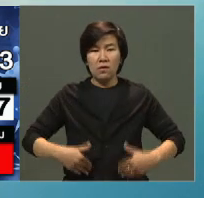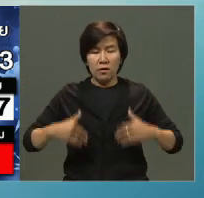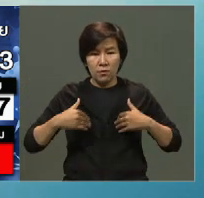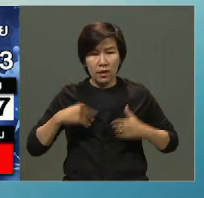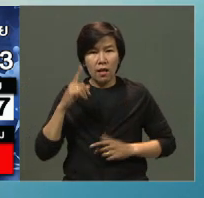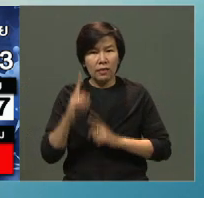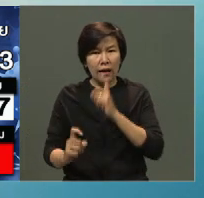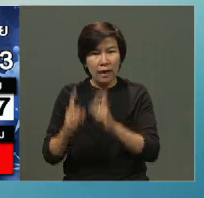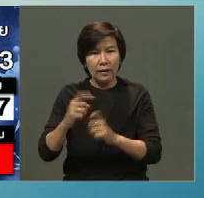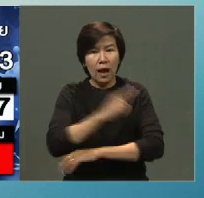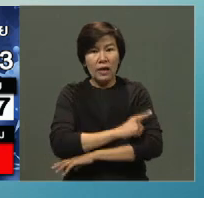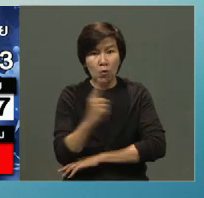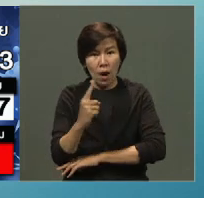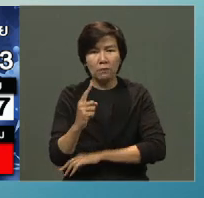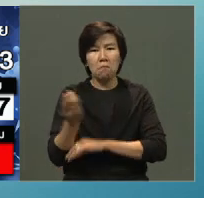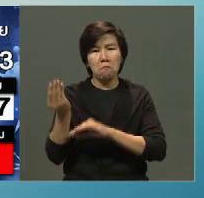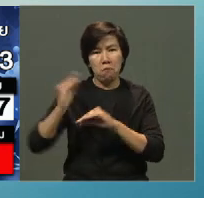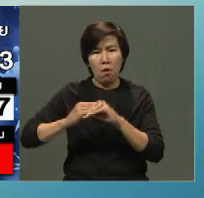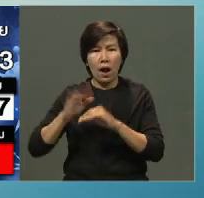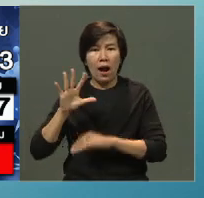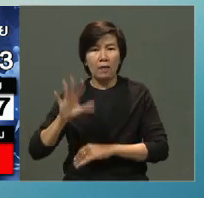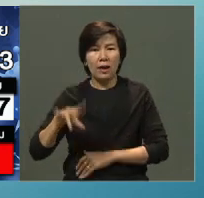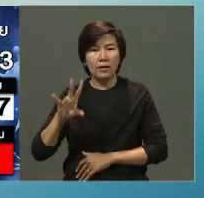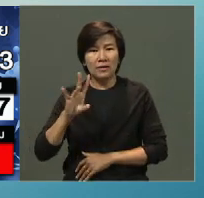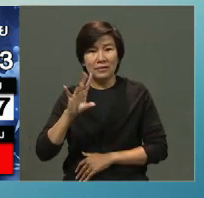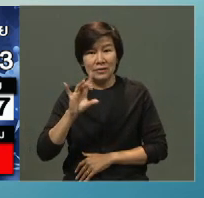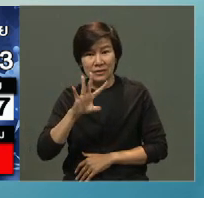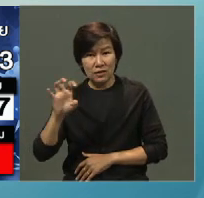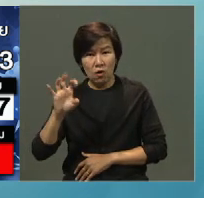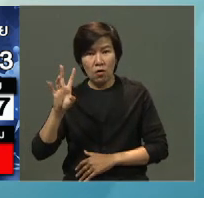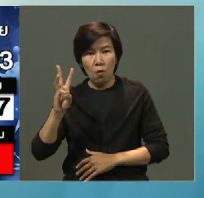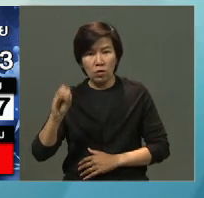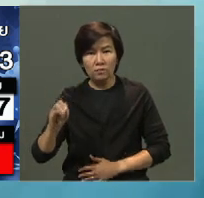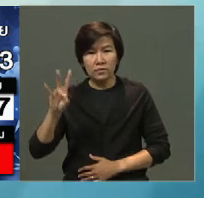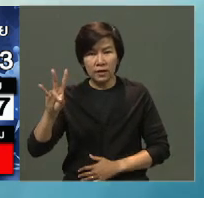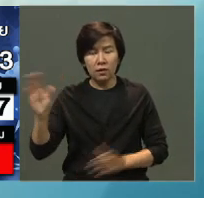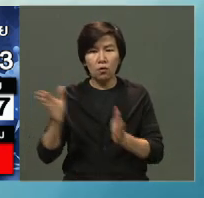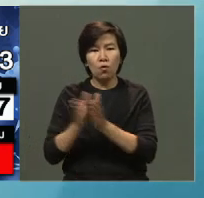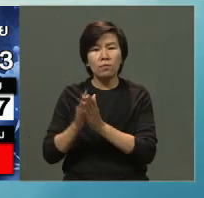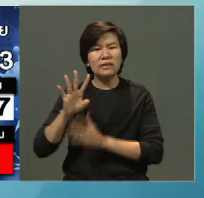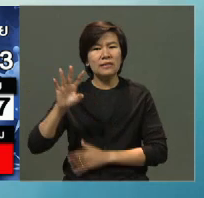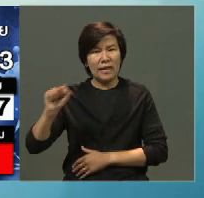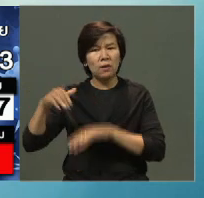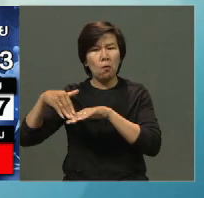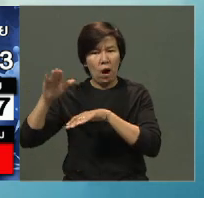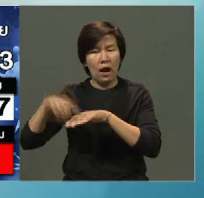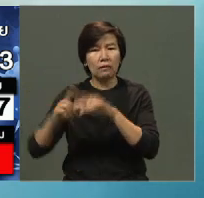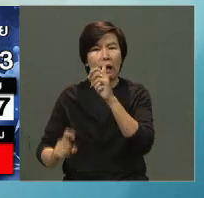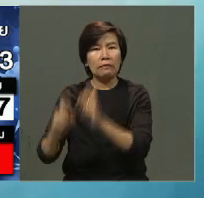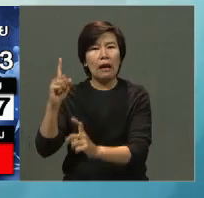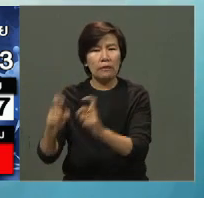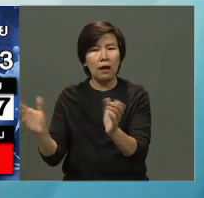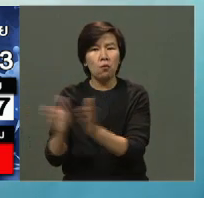เปอร์เซ็นต์แต่ตัวเลขเสียชีวิตอันนี้เพิ่มขึ้นในวันเดียว5,000 467รวมเป็น 4แสนเจ็ดหมื่นเก้าพันกว่าศพแล้วนะครับ